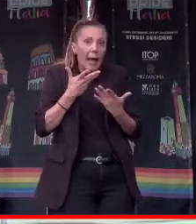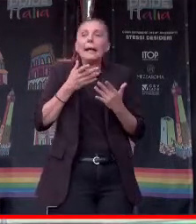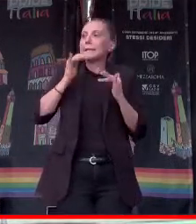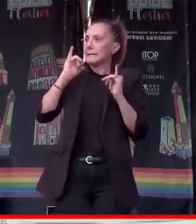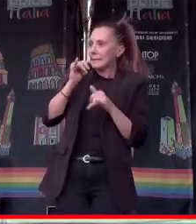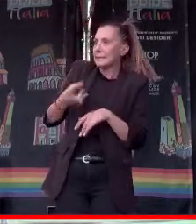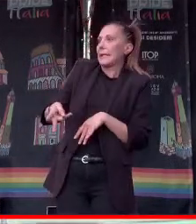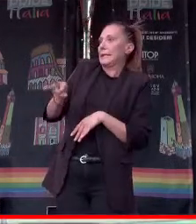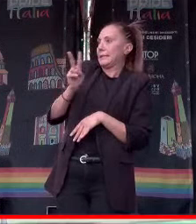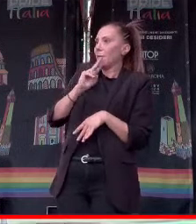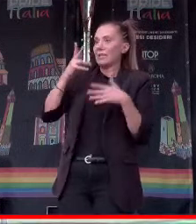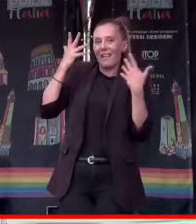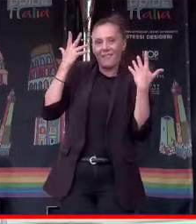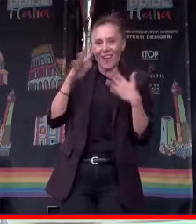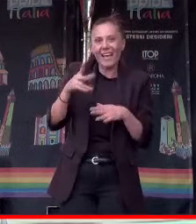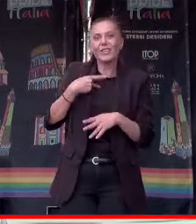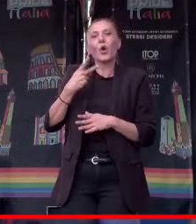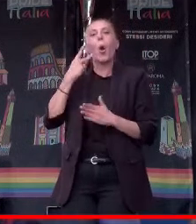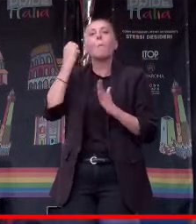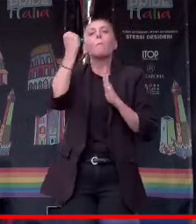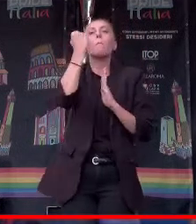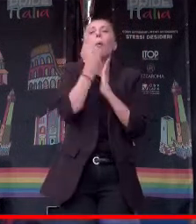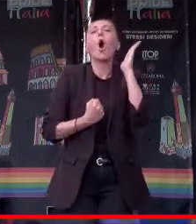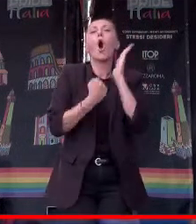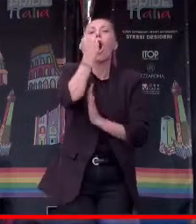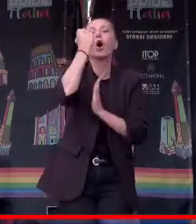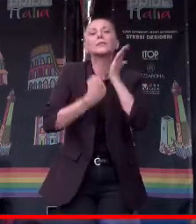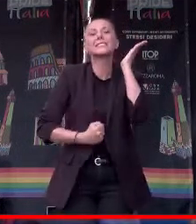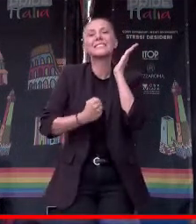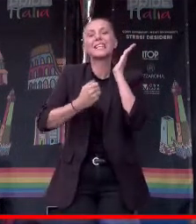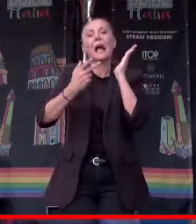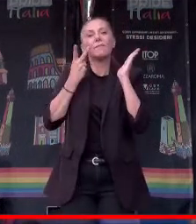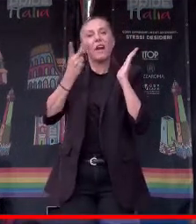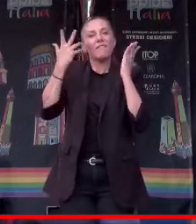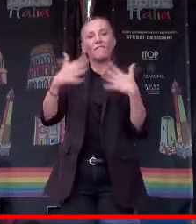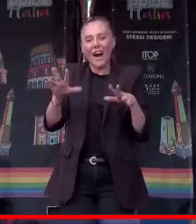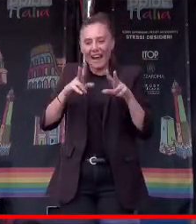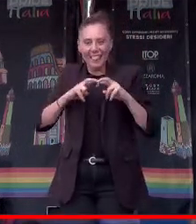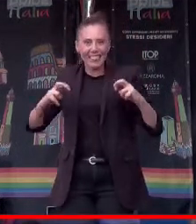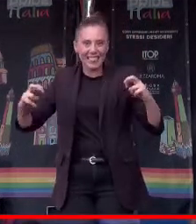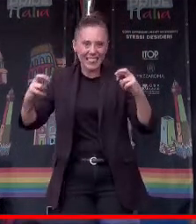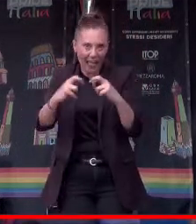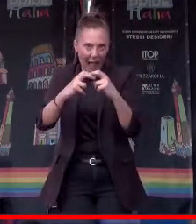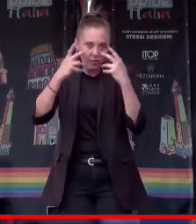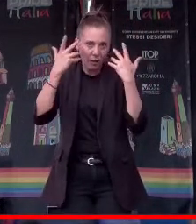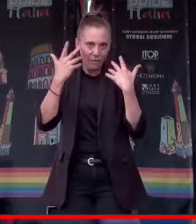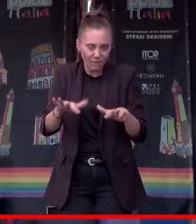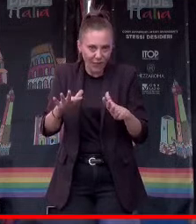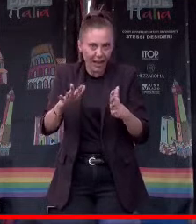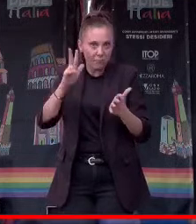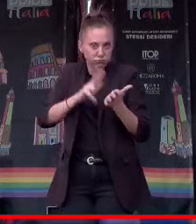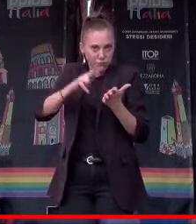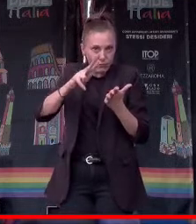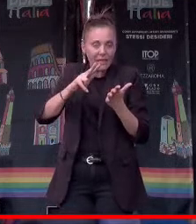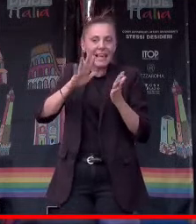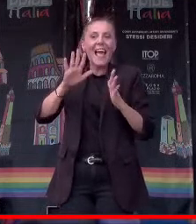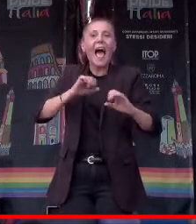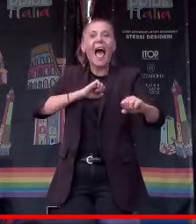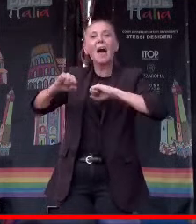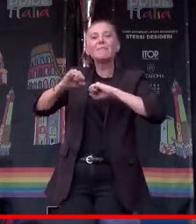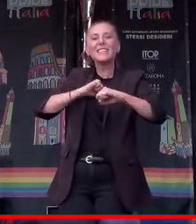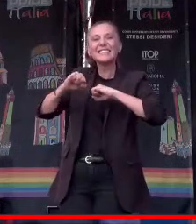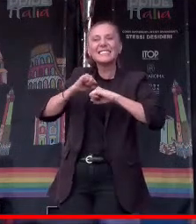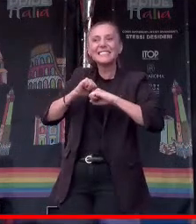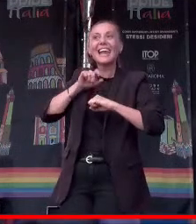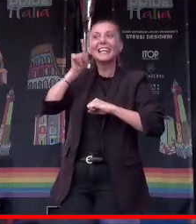Io ho visto la prima bozza, le prime tavole che hanno approvato. In realtà quello che stanno facendo l'amministrazione